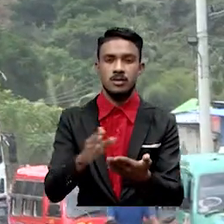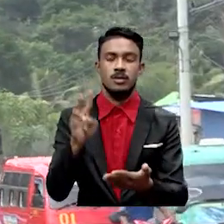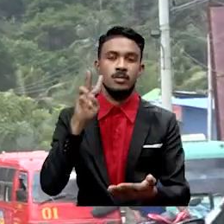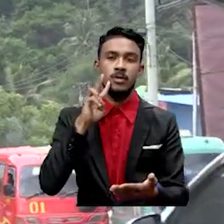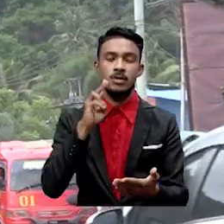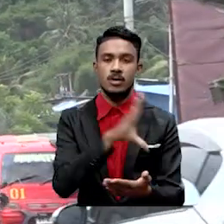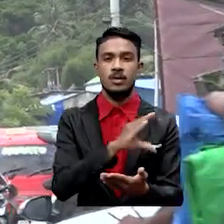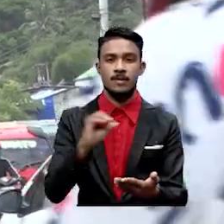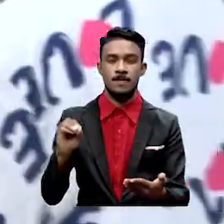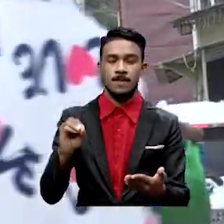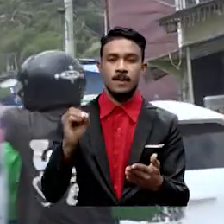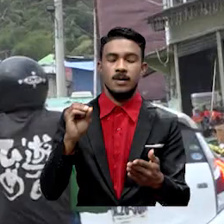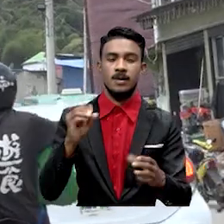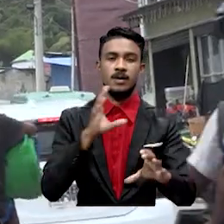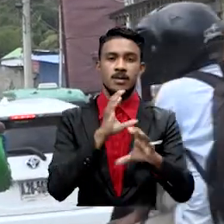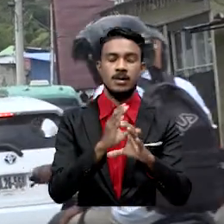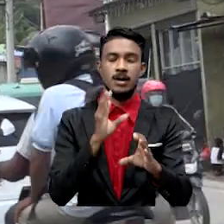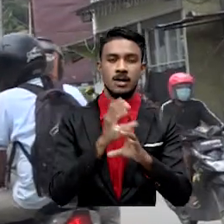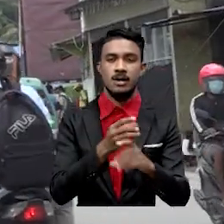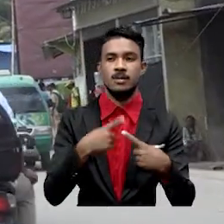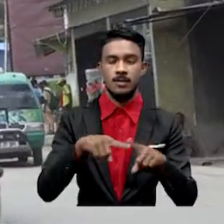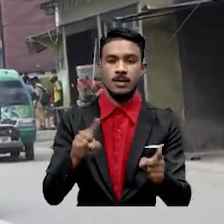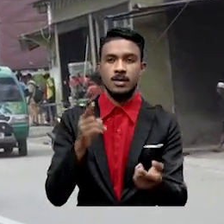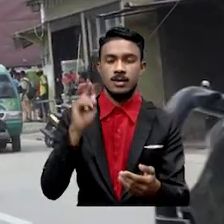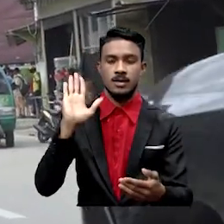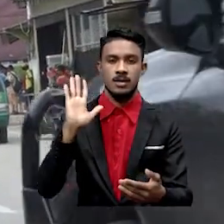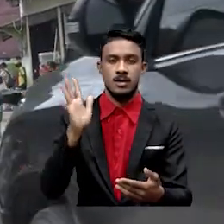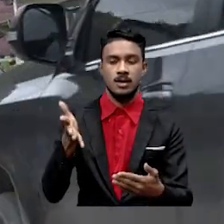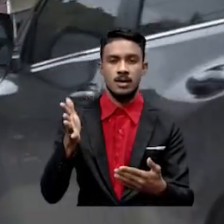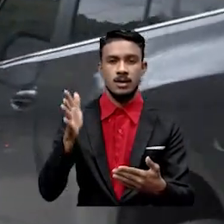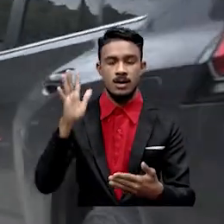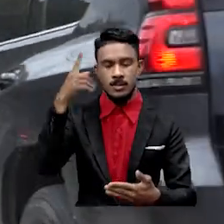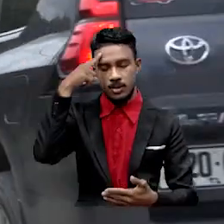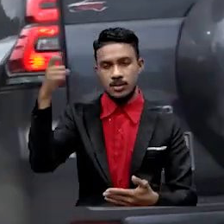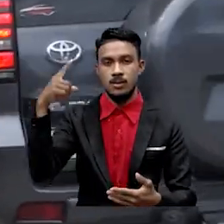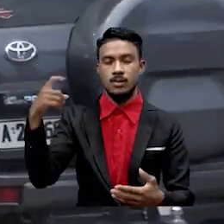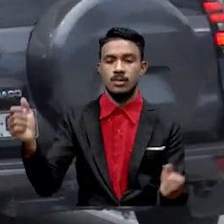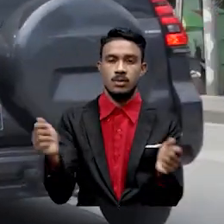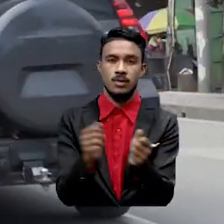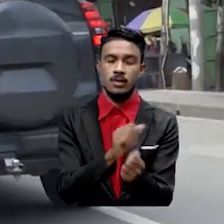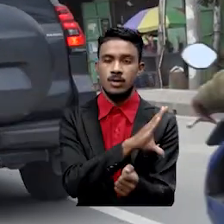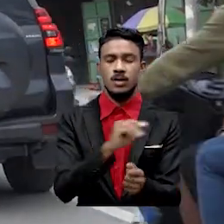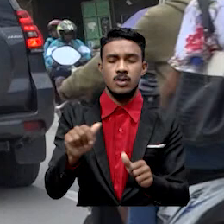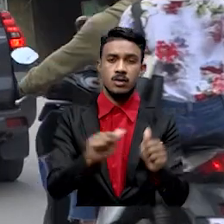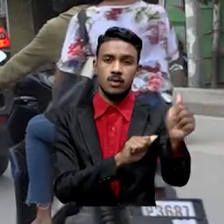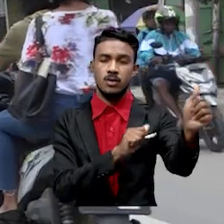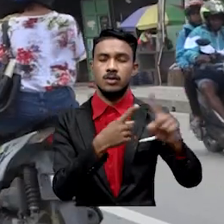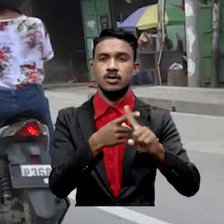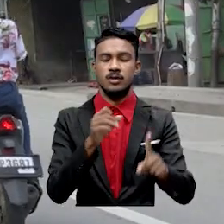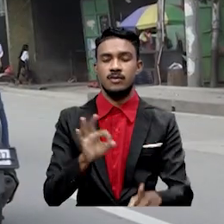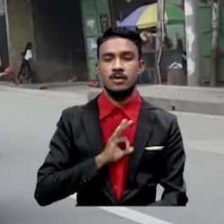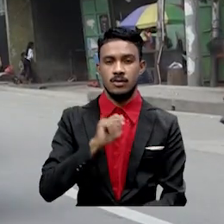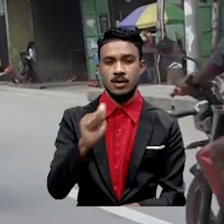ho kustu centavo lima nulo mai be se continua lao bahela fating tamba distansia dok husi centro Fatuahi